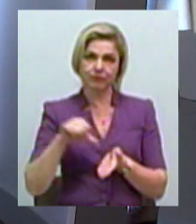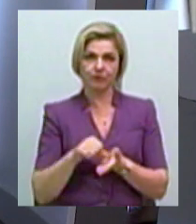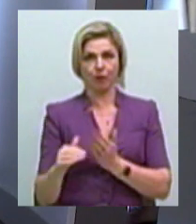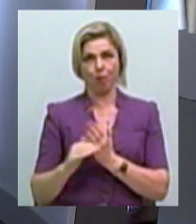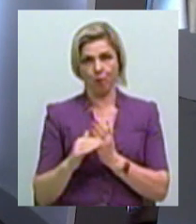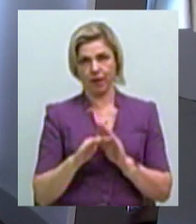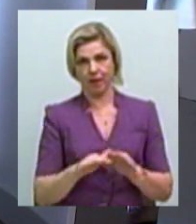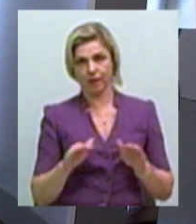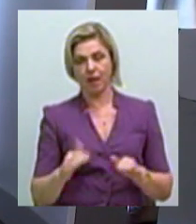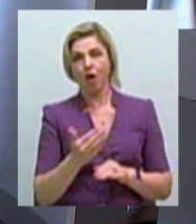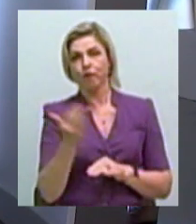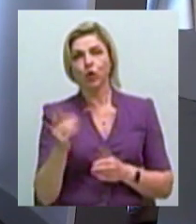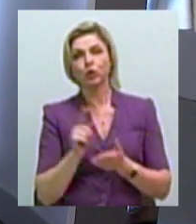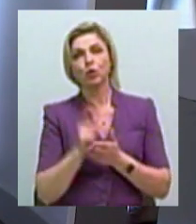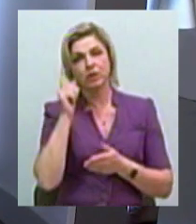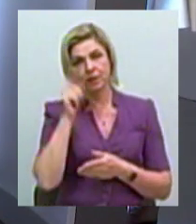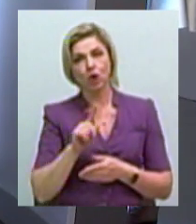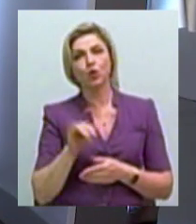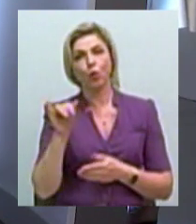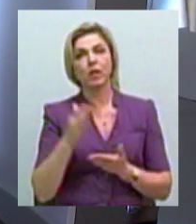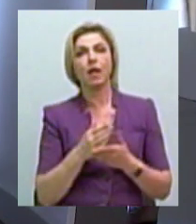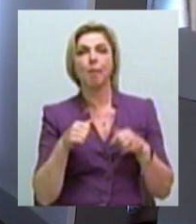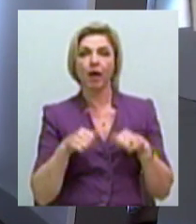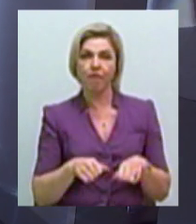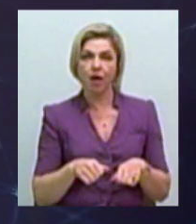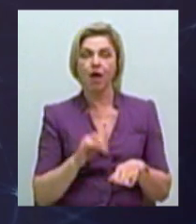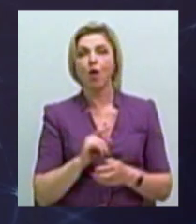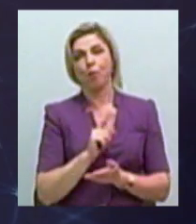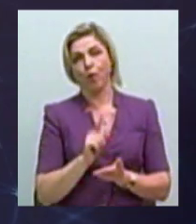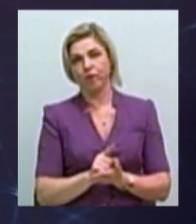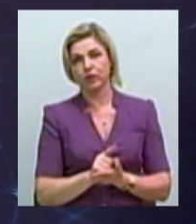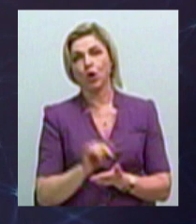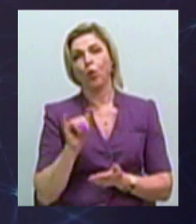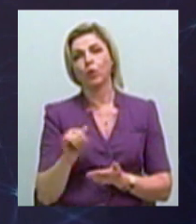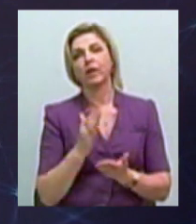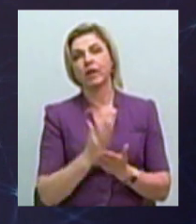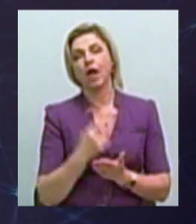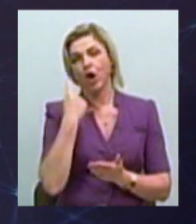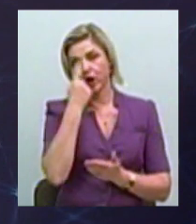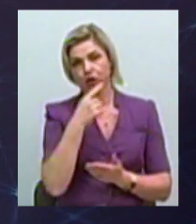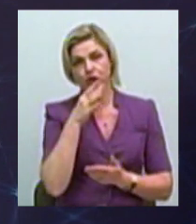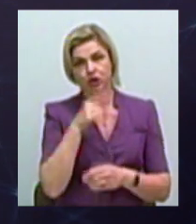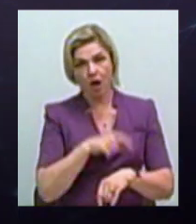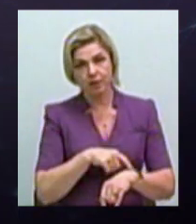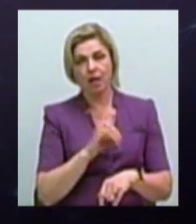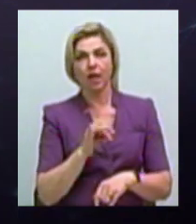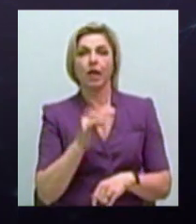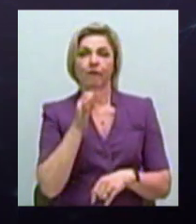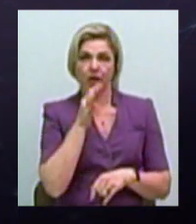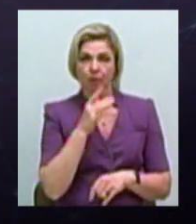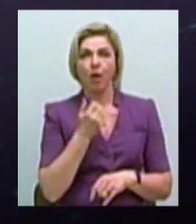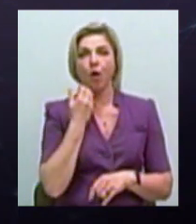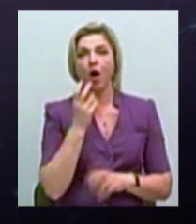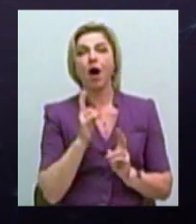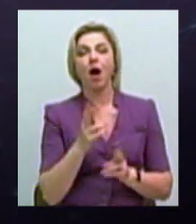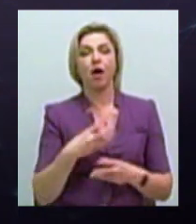мають знати, що у них є права і обов'язки, що у них є час особистий і що у них є час, коли вони, звісно, так як і кожен